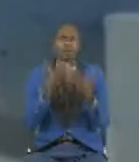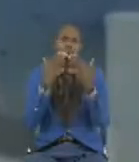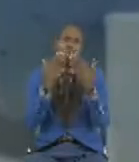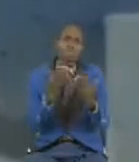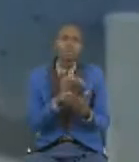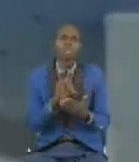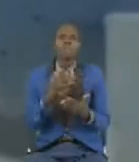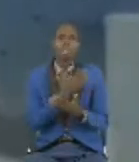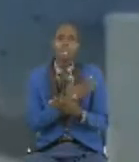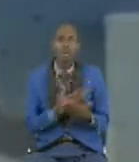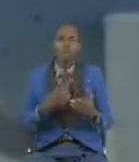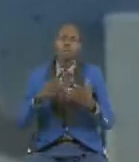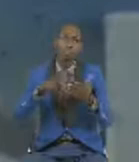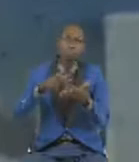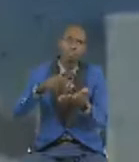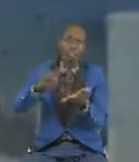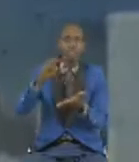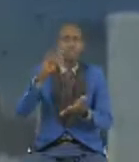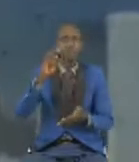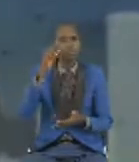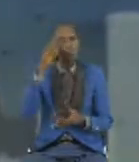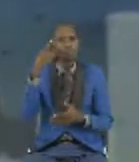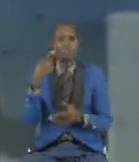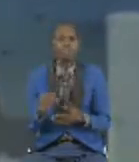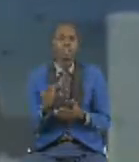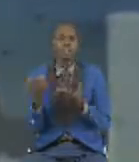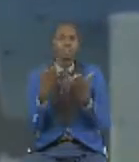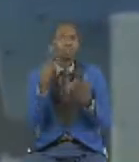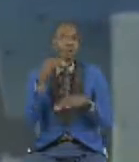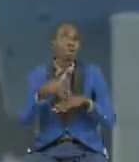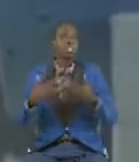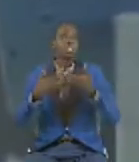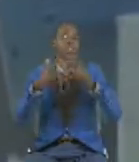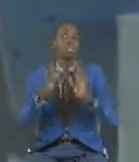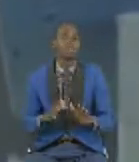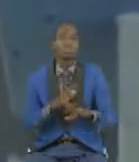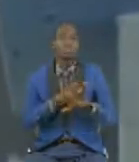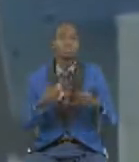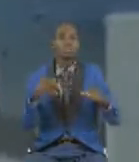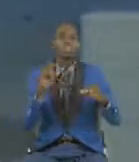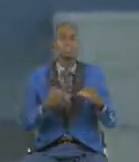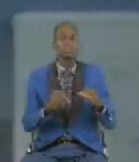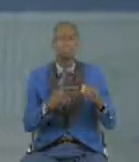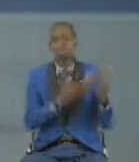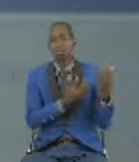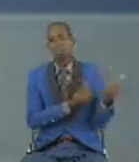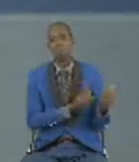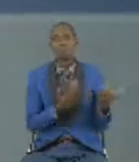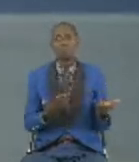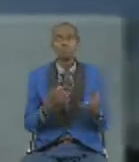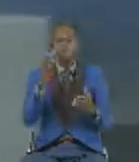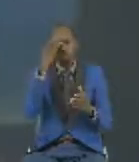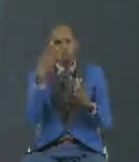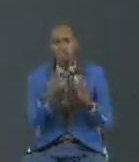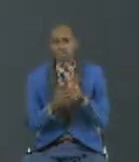son intervention et vont lui payer pour son service. Regardez l'ingénieur, courage. De quoi a-t-il besoin pour le courage?